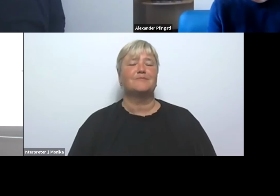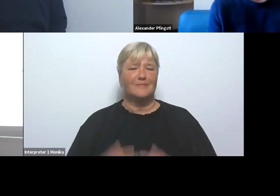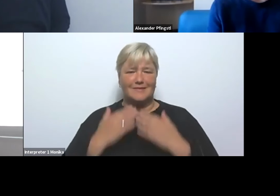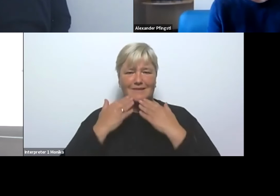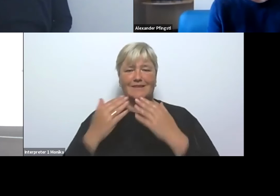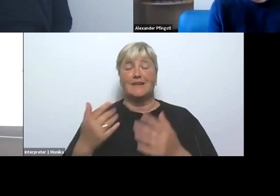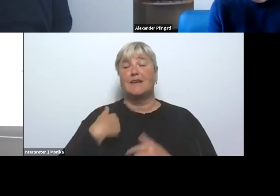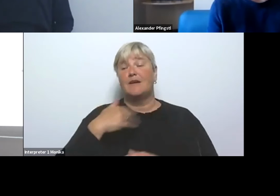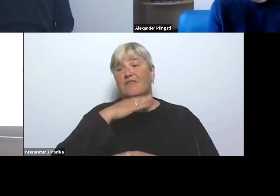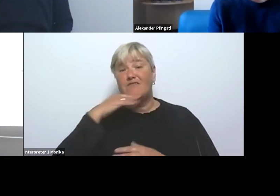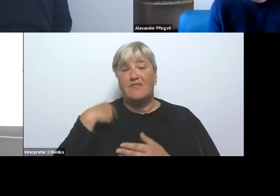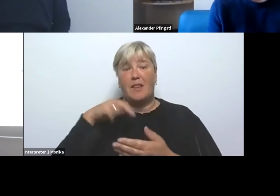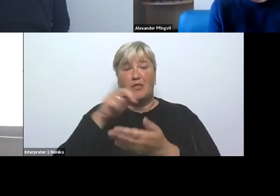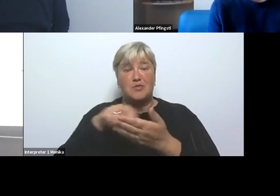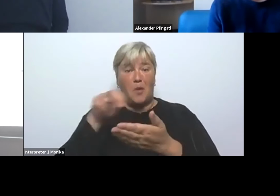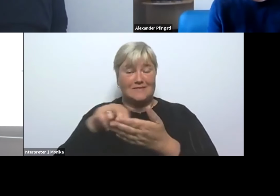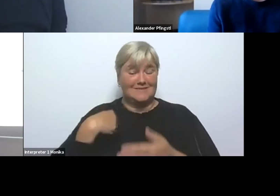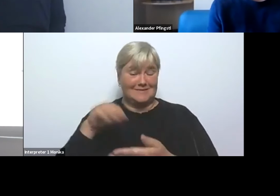Screenreader ein bisschen durchgehen